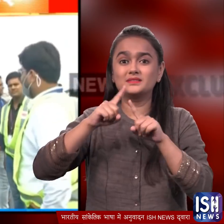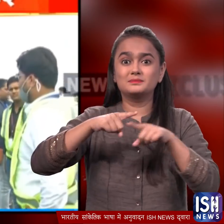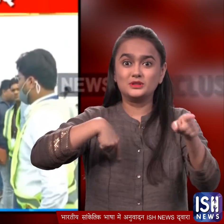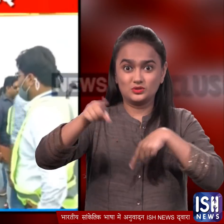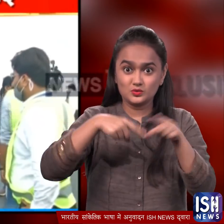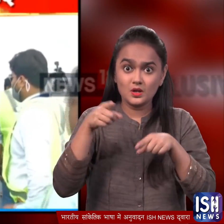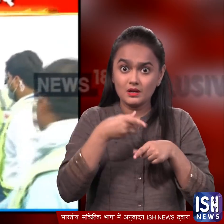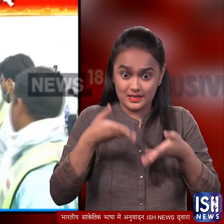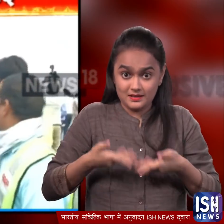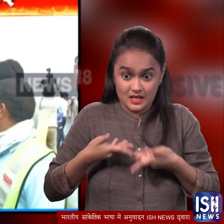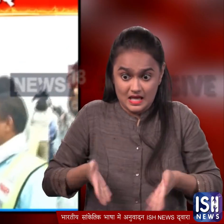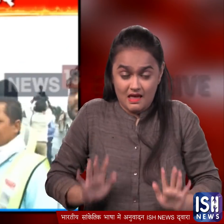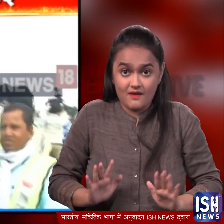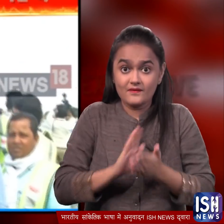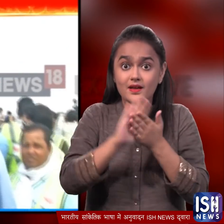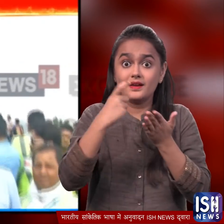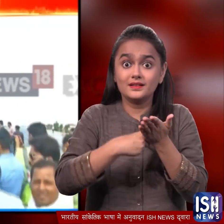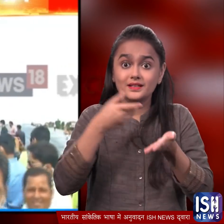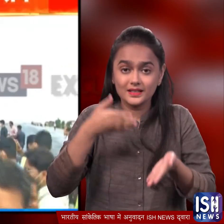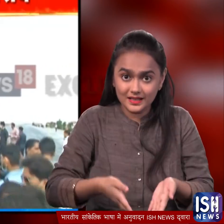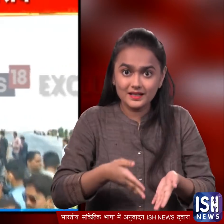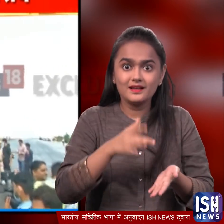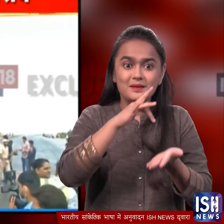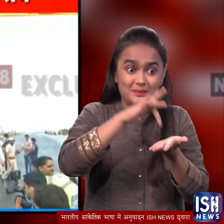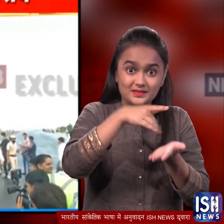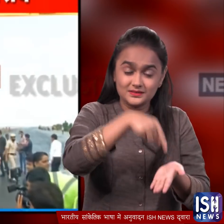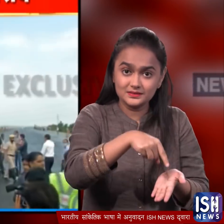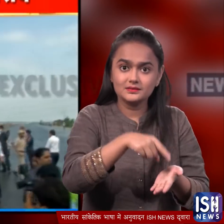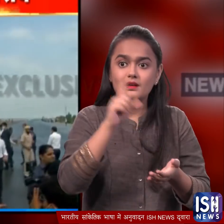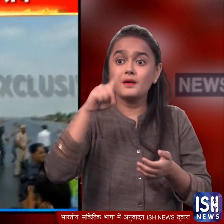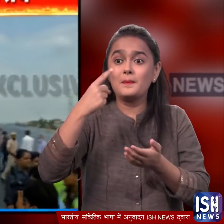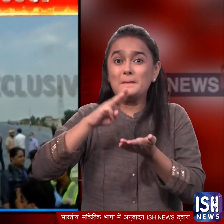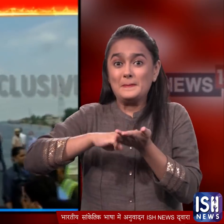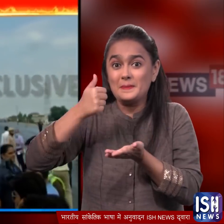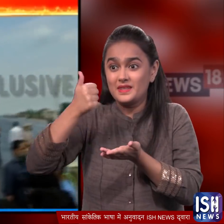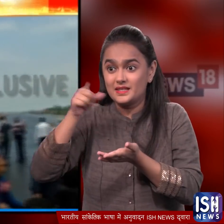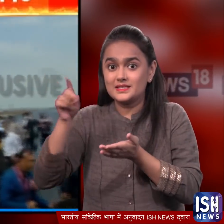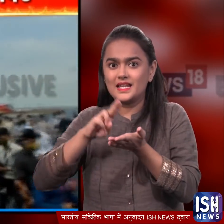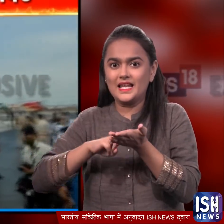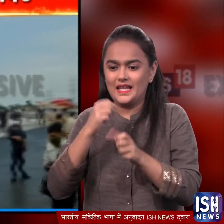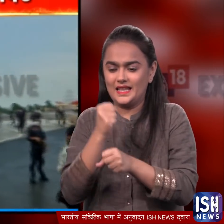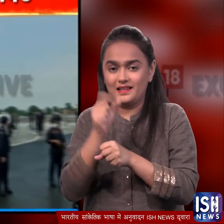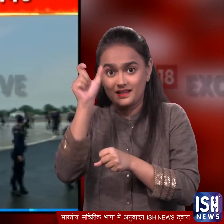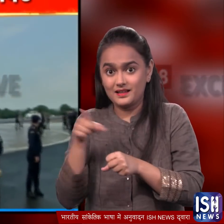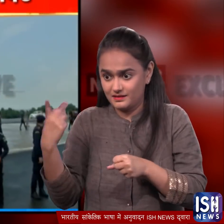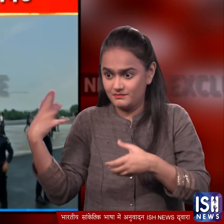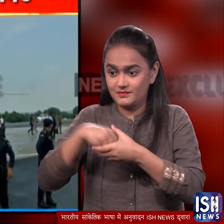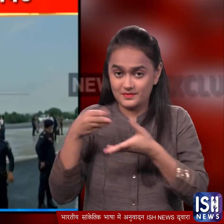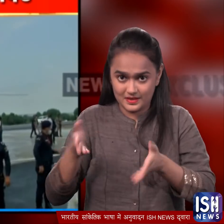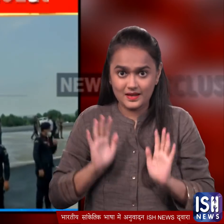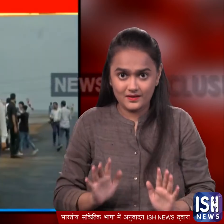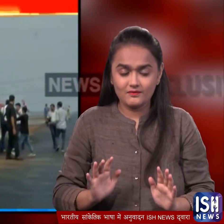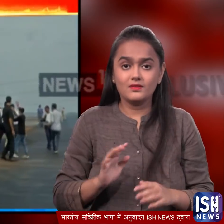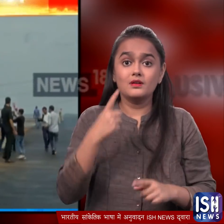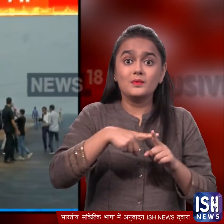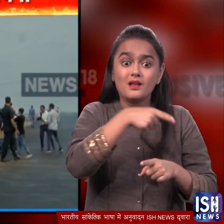इस समय हम मौजूद हैं हरियाणा के सोहना में और केंद्रीय मंत्री नितिन गडकरी यहां पर पहुंचे हैं मुआयना करने